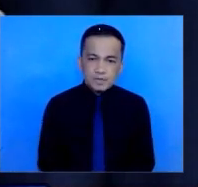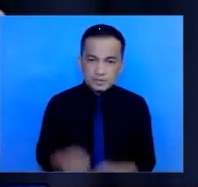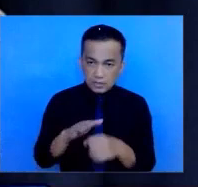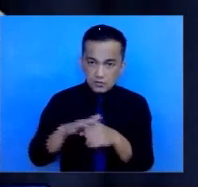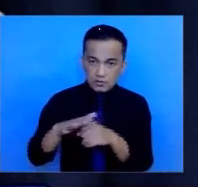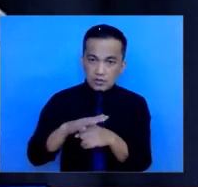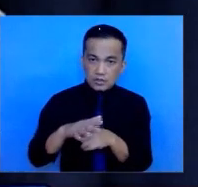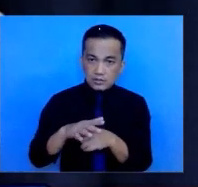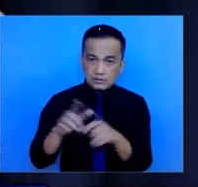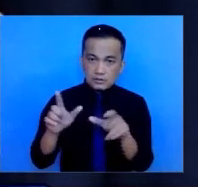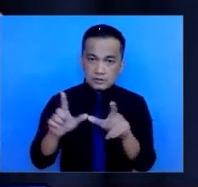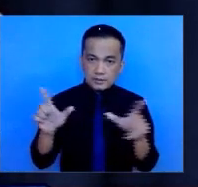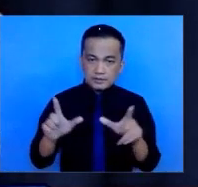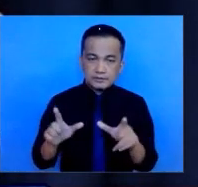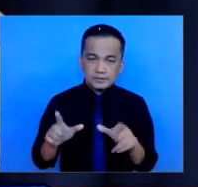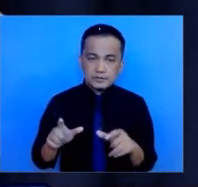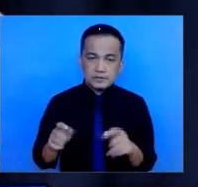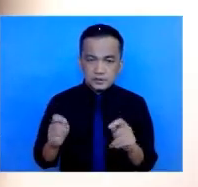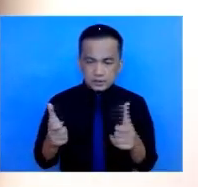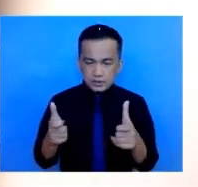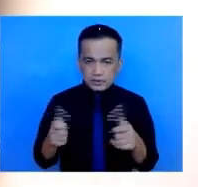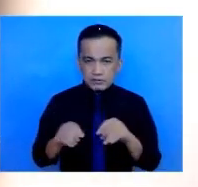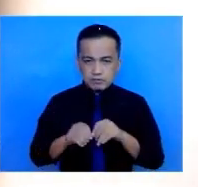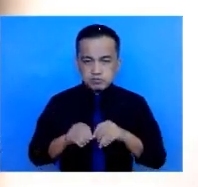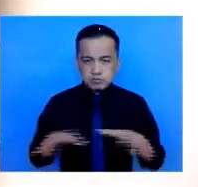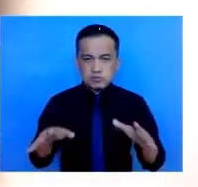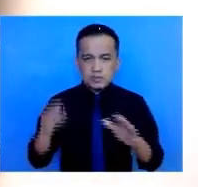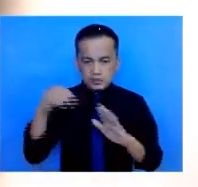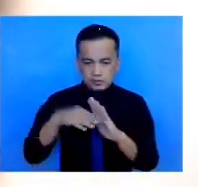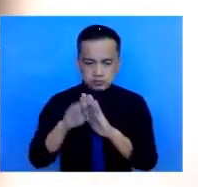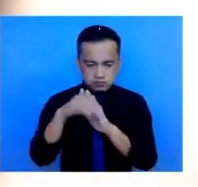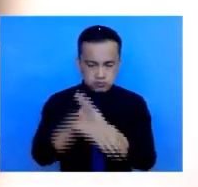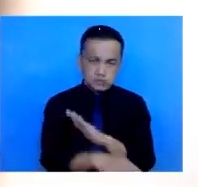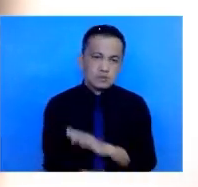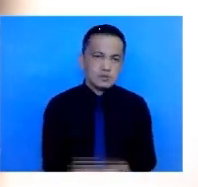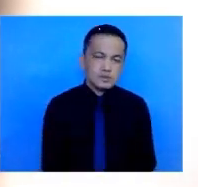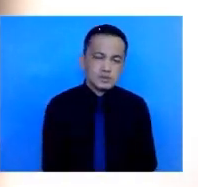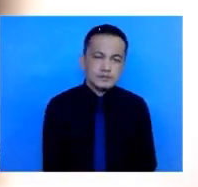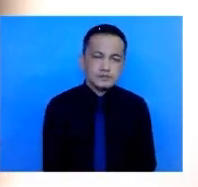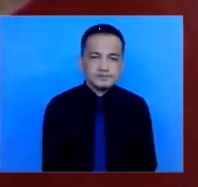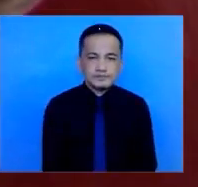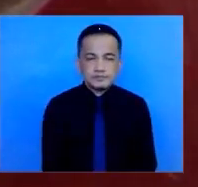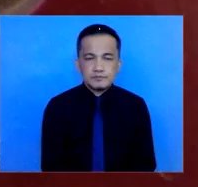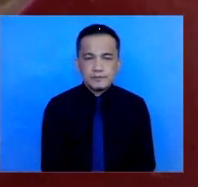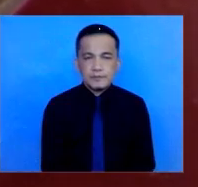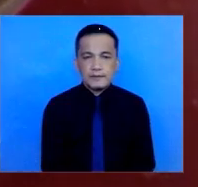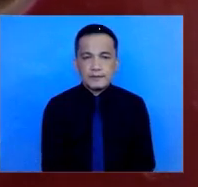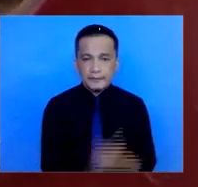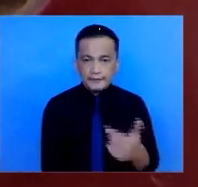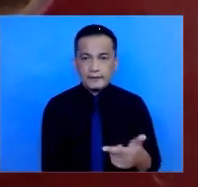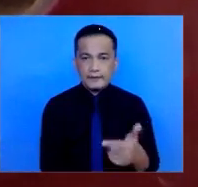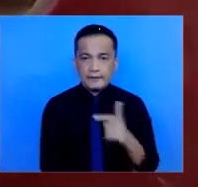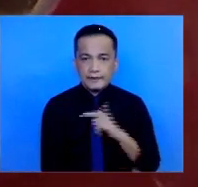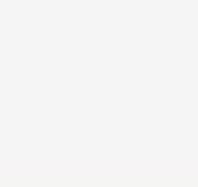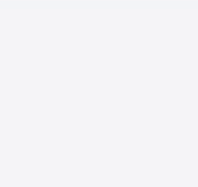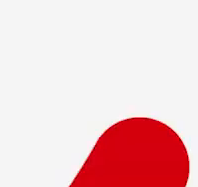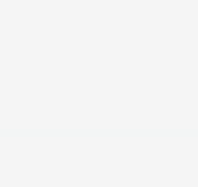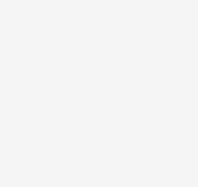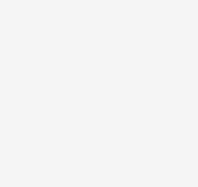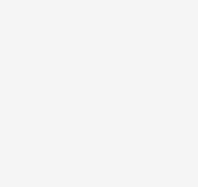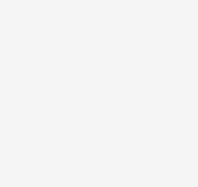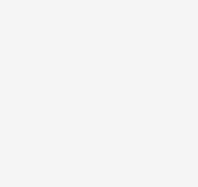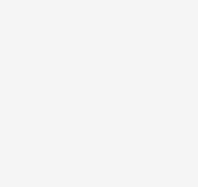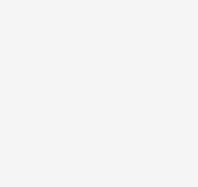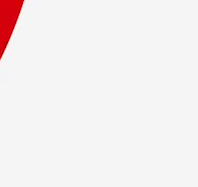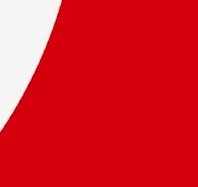it will trigger inflationary. Nagbabalita mula sa frontline, Camille Samonte, News 5.